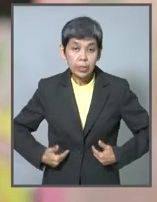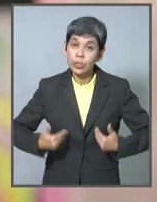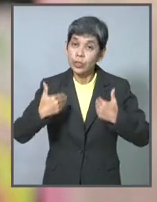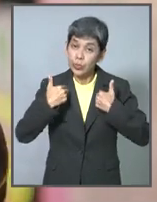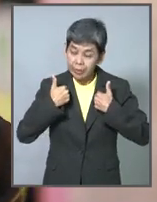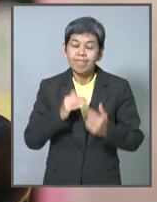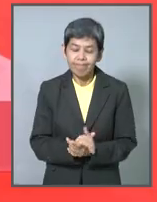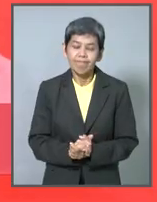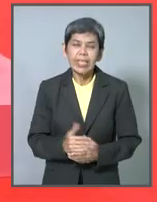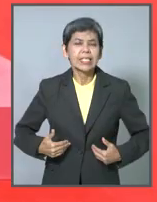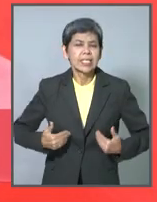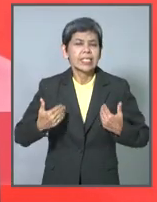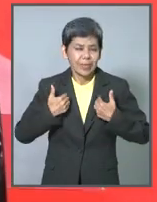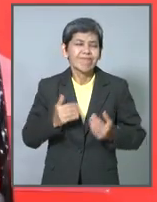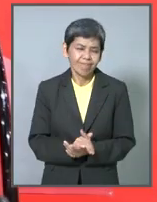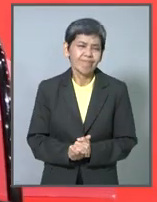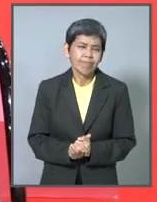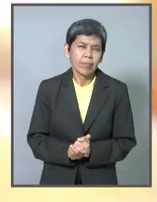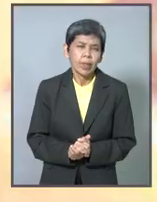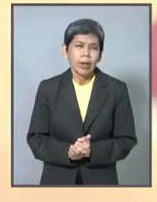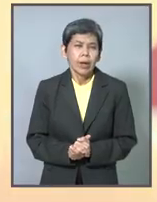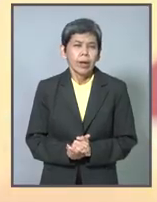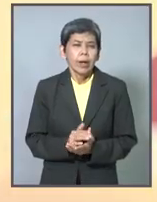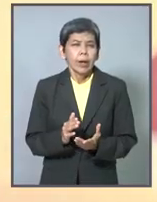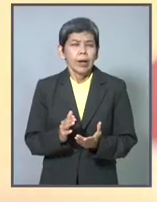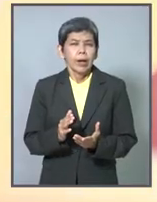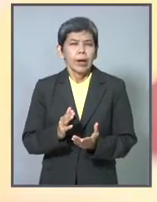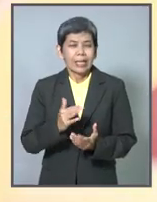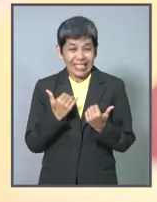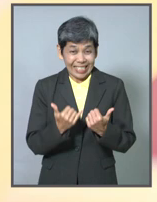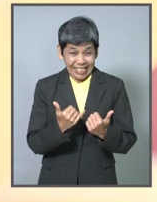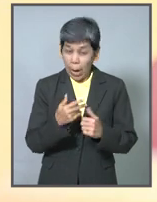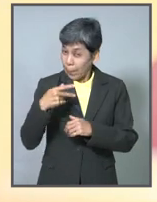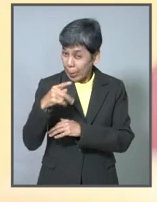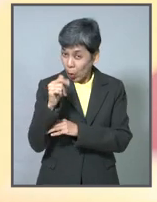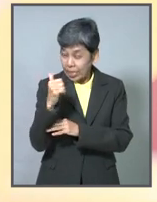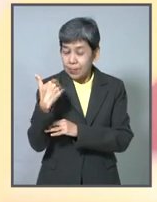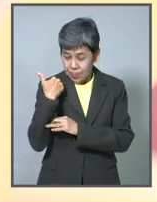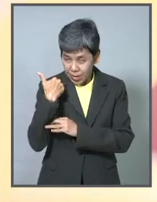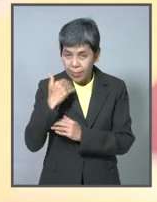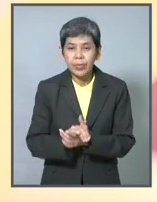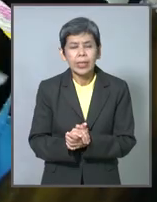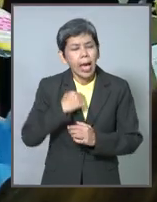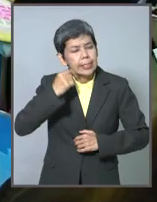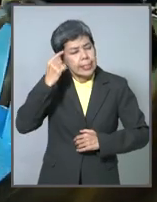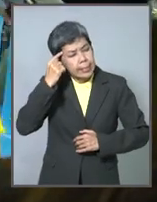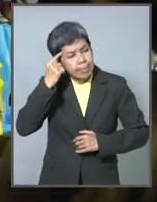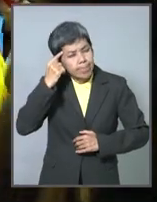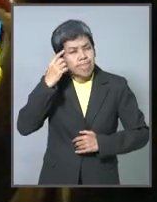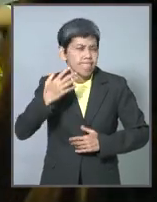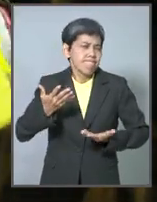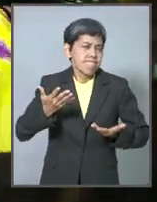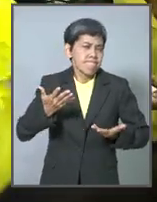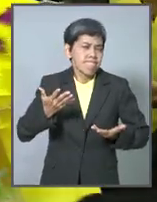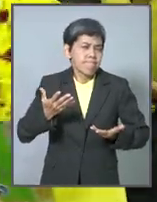ชีวิตความเป็นอยู่นะครับ ชีวิต ด้วยสิ่งที่จะได้รับประโยชน์จริงๆก็คือแนวคิดใน